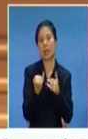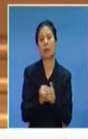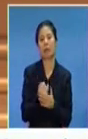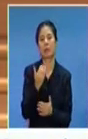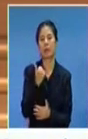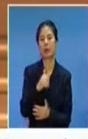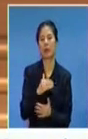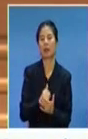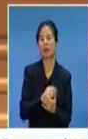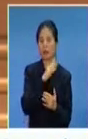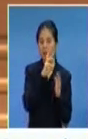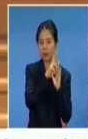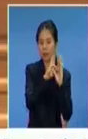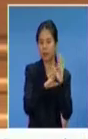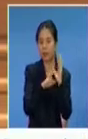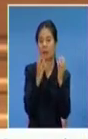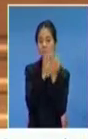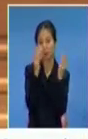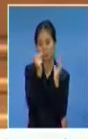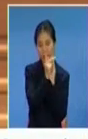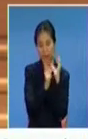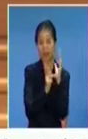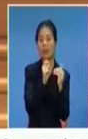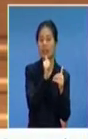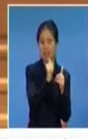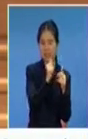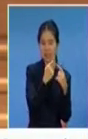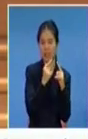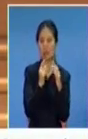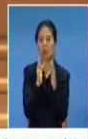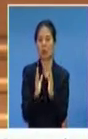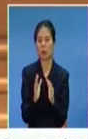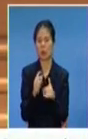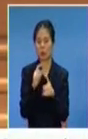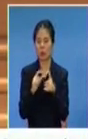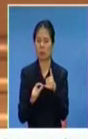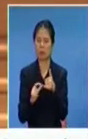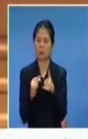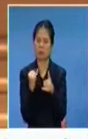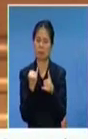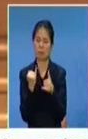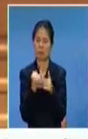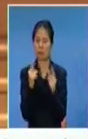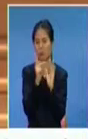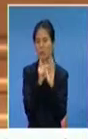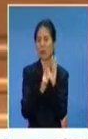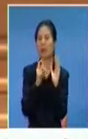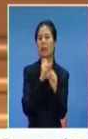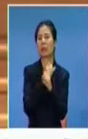ดรัฐธรรมนูญก็ดีด้วยแต่ถ้าคนมันไม่ดีเดี๋ยวมันก็ไปแก้กฎหมายเดี๋ยวมันก็ไปแก้ระเ